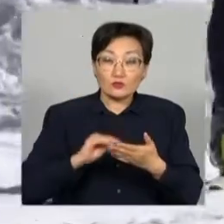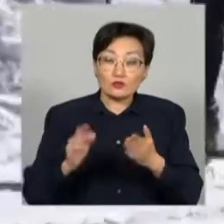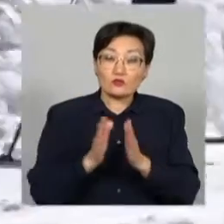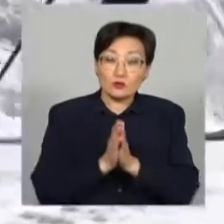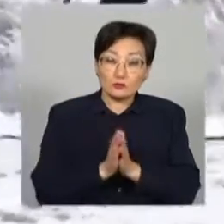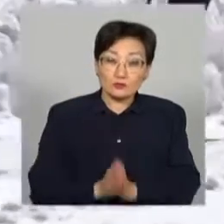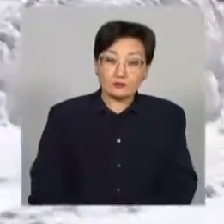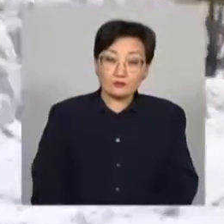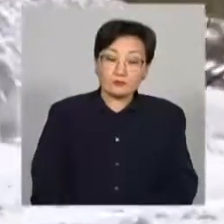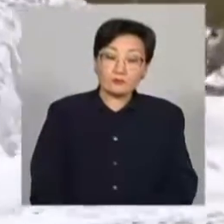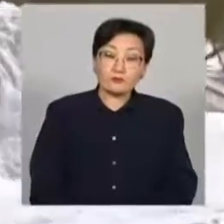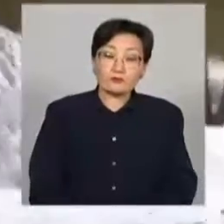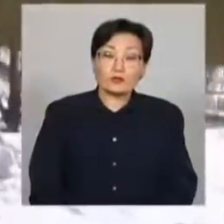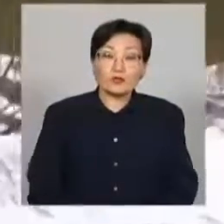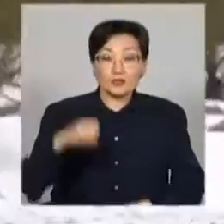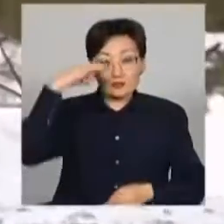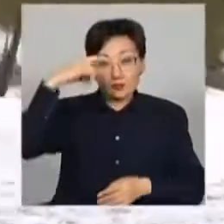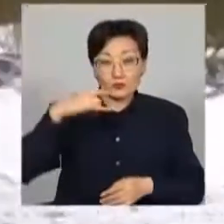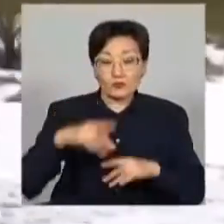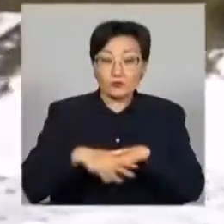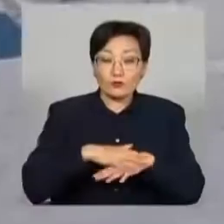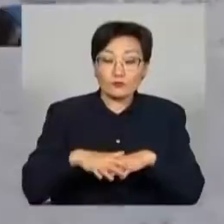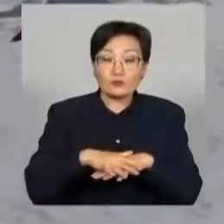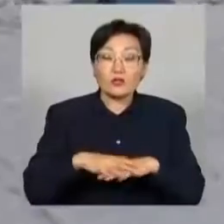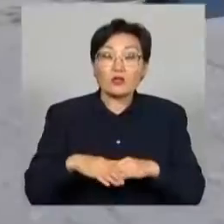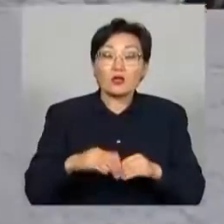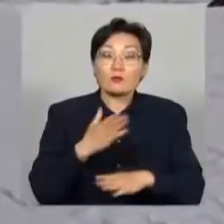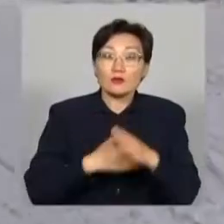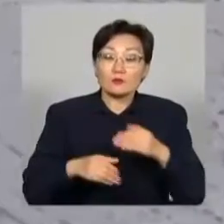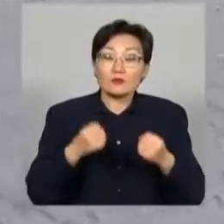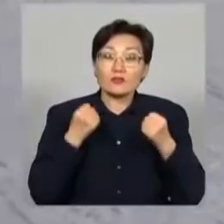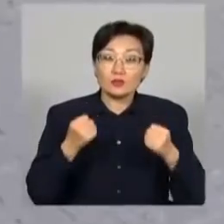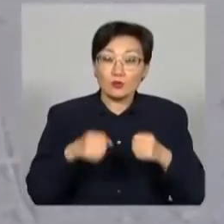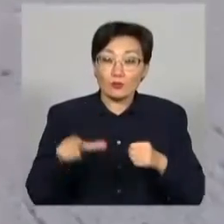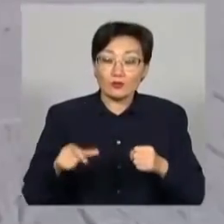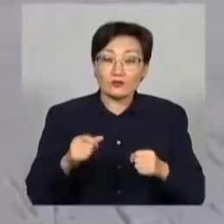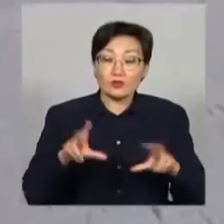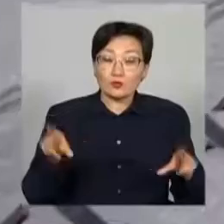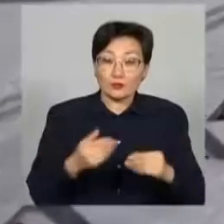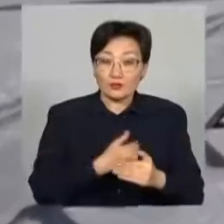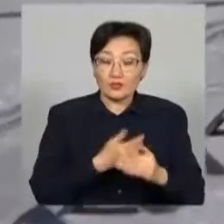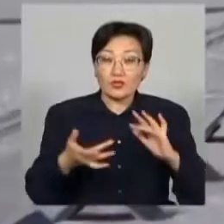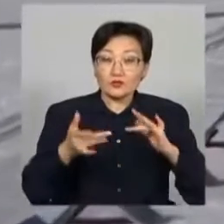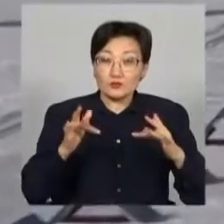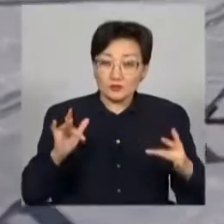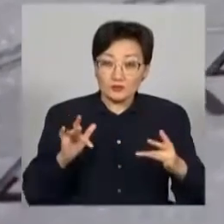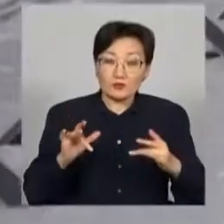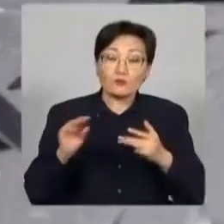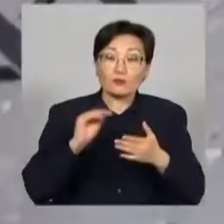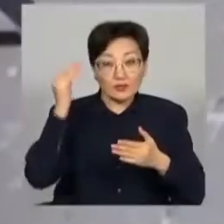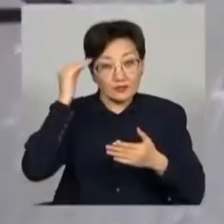сұраймыз. Ал қазақстандықтар бірінен соң бірі паралимпиадашыларға сәттілік тілеп, әлеуметтік желілерде қолдау